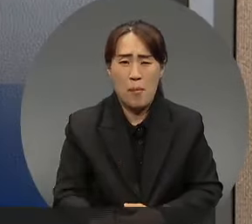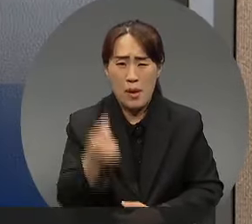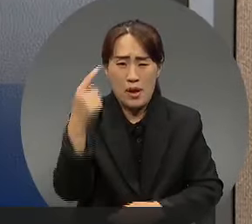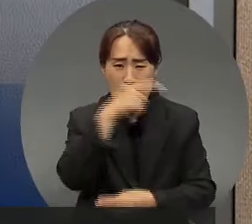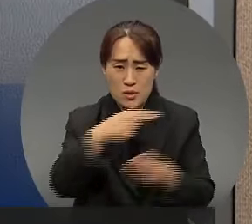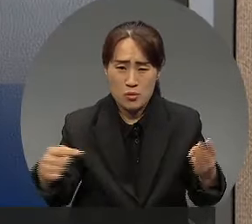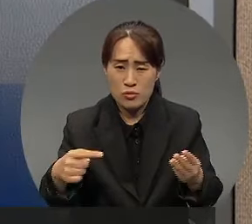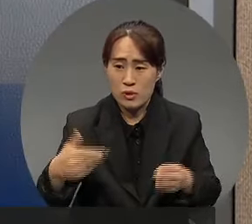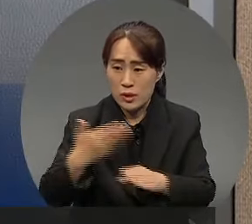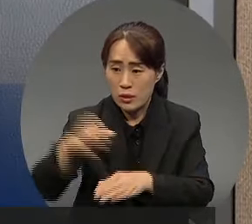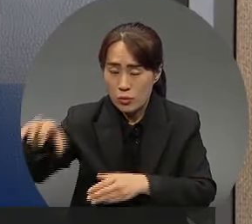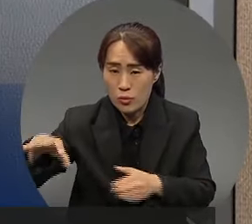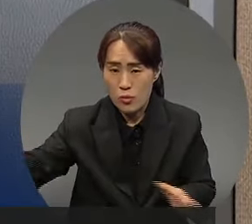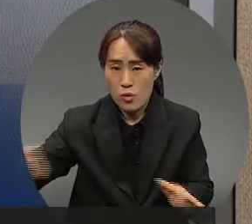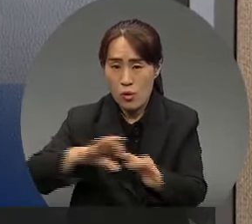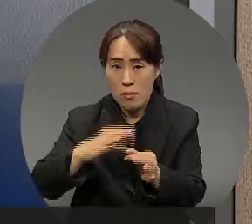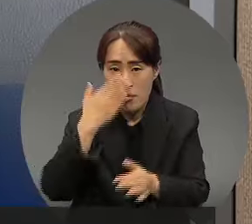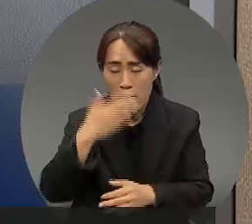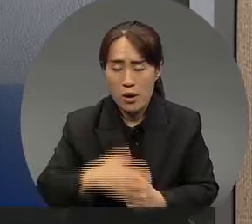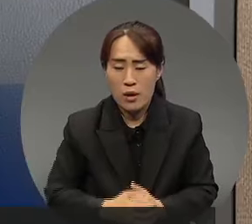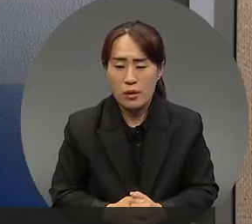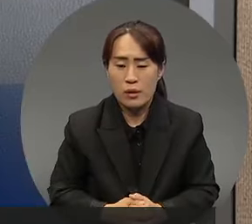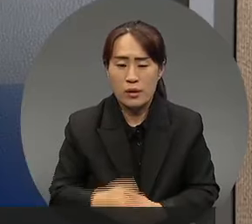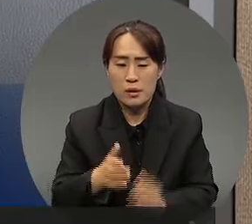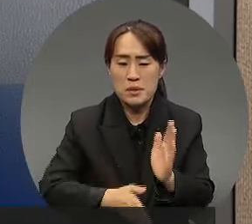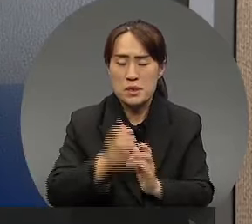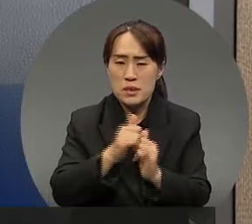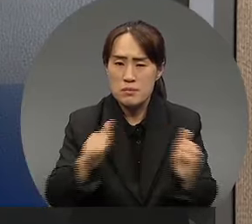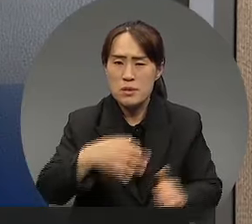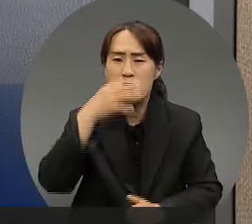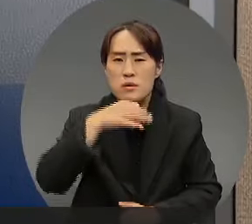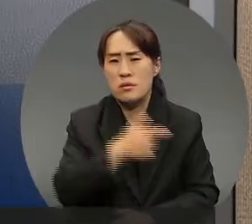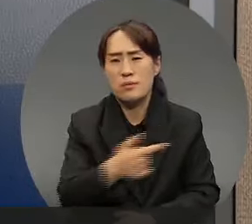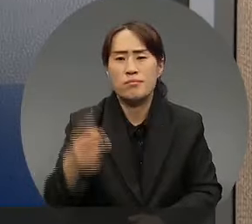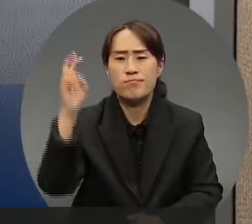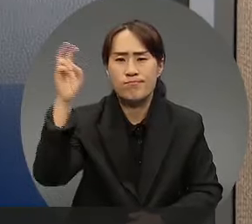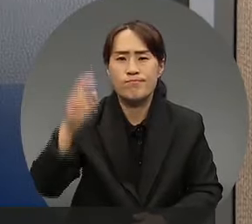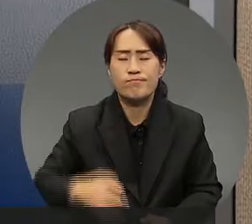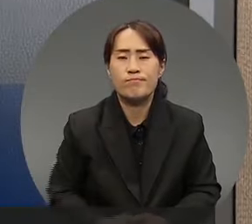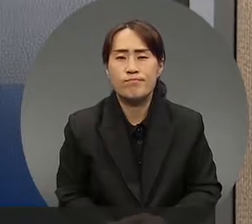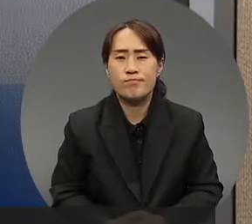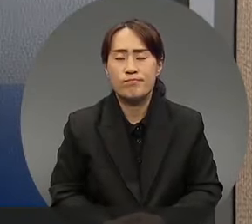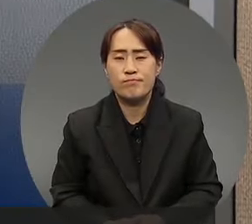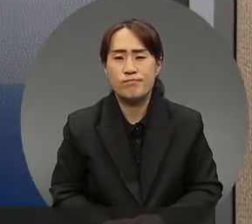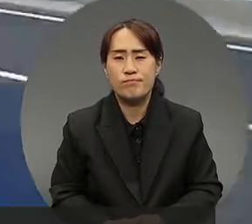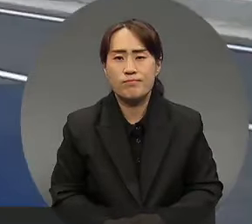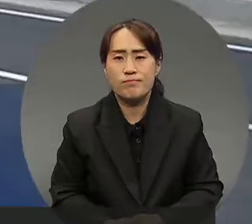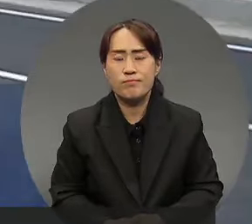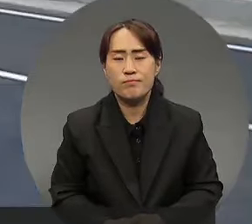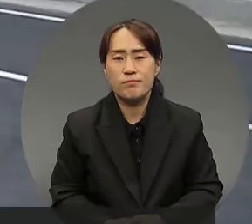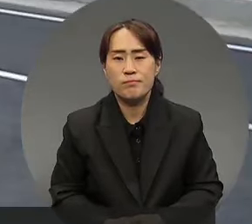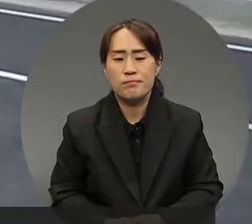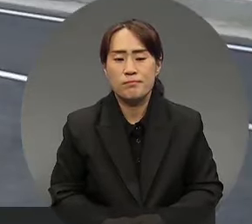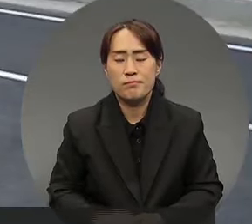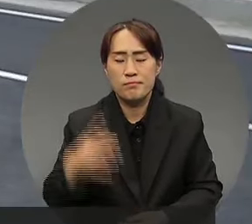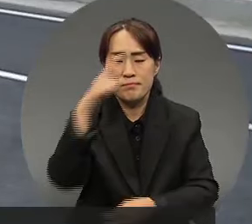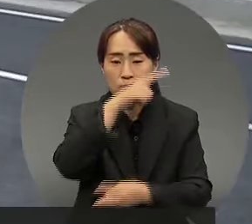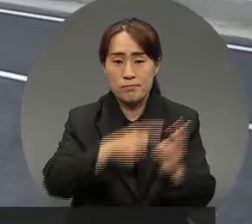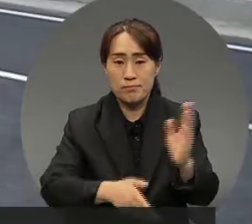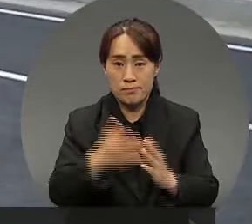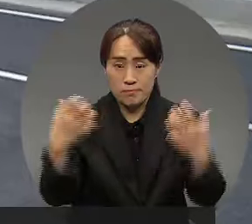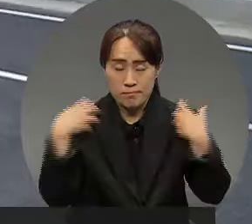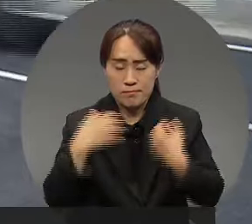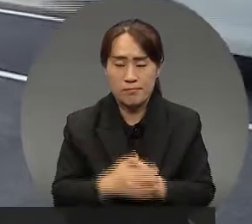이용하기 때문에 어 시민들의 어떤 그 기회 비용이라든지 경제적 효율은 굉장히 높아지 청주시는